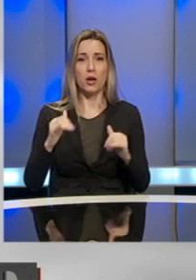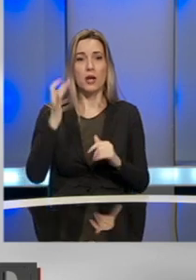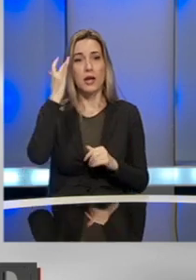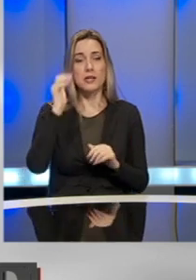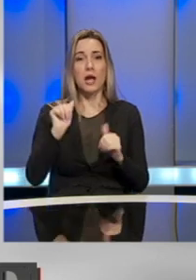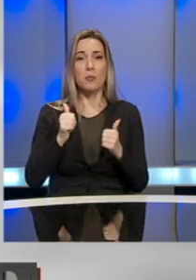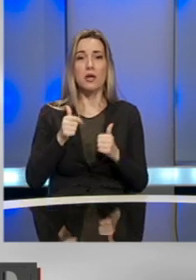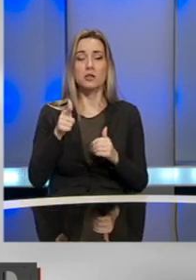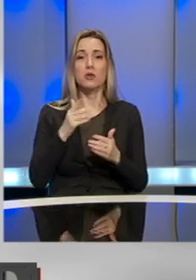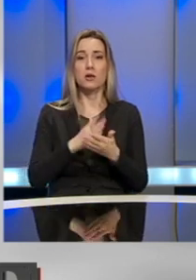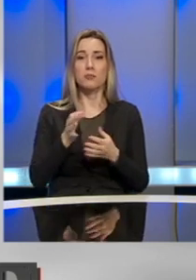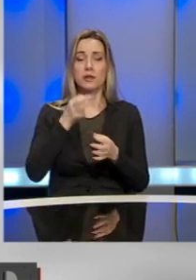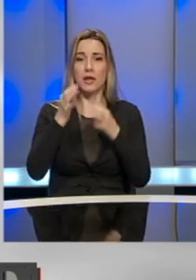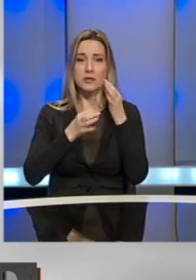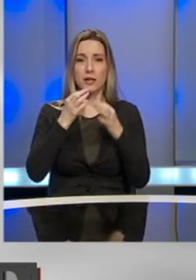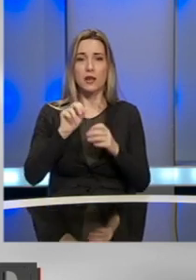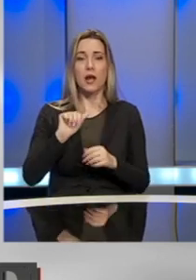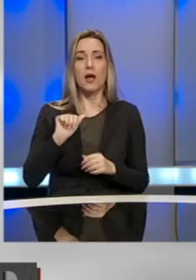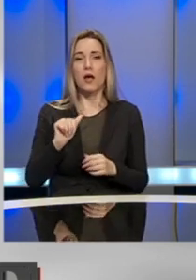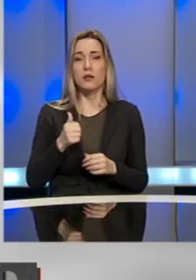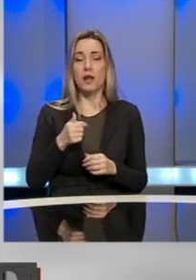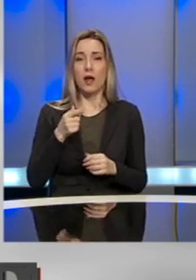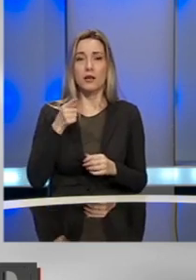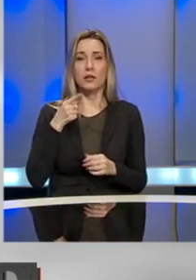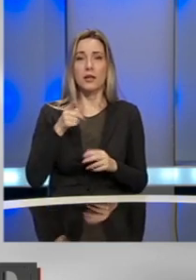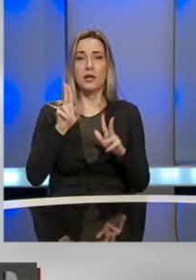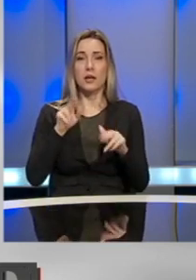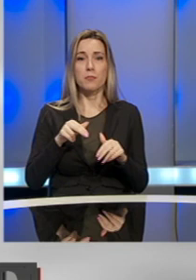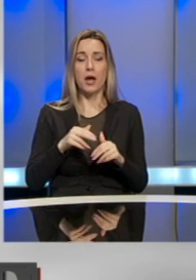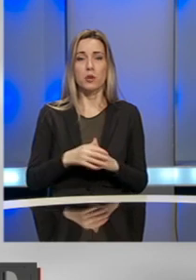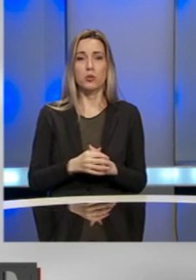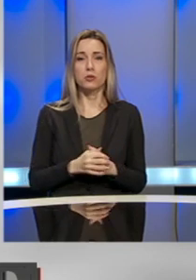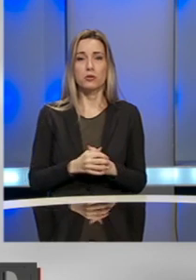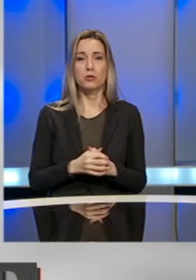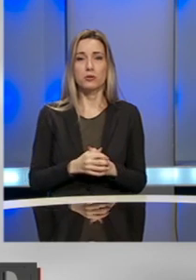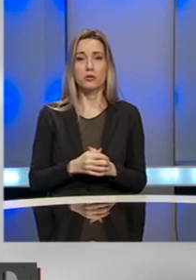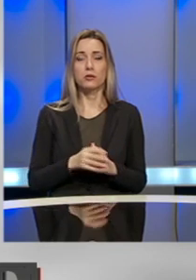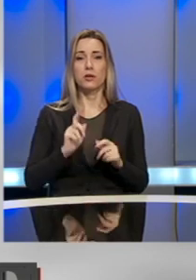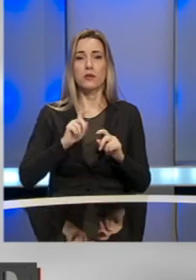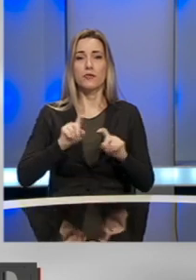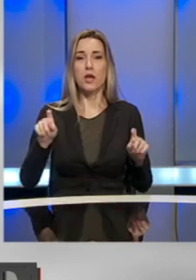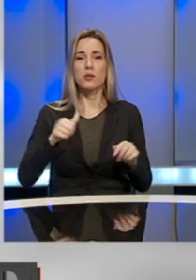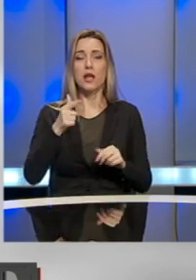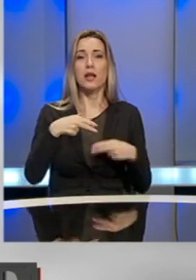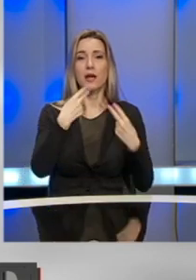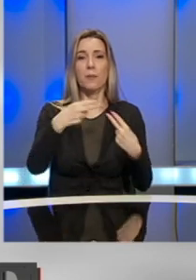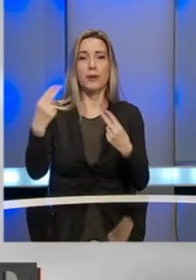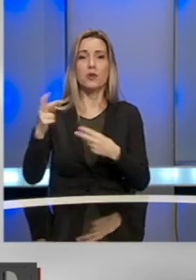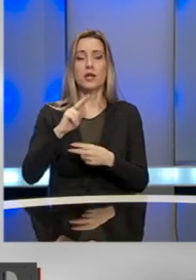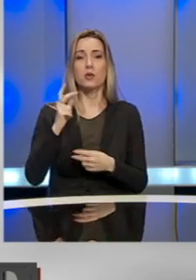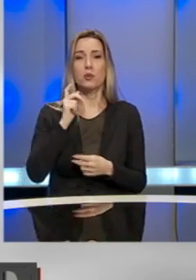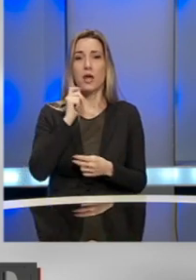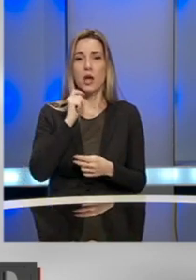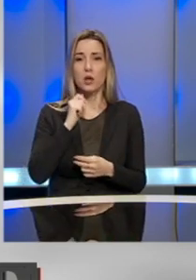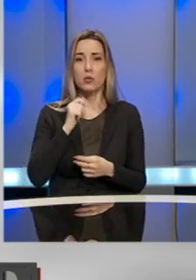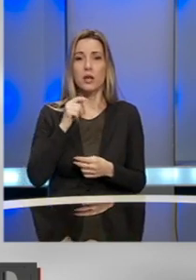li su testirani, da li su da li imaju virus, da li ga prenose na druge ljude, onda naravno